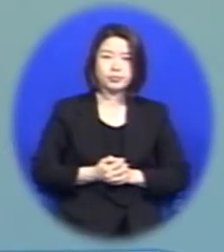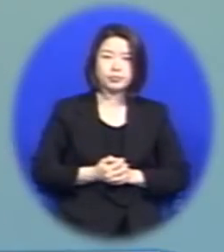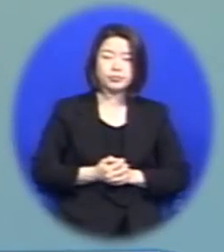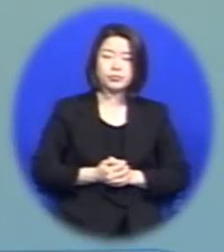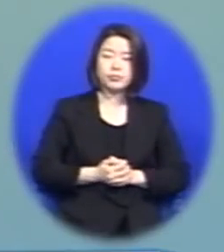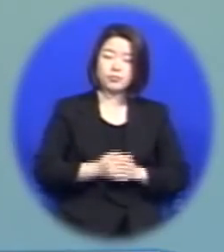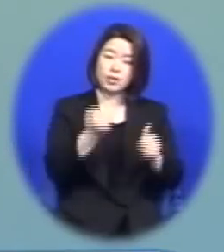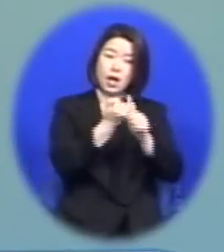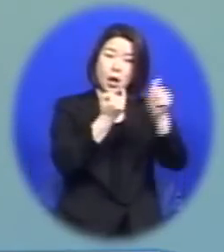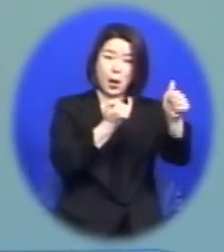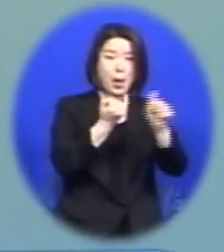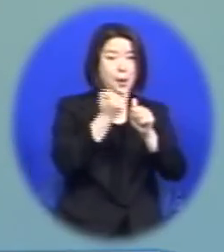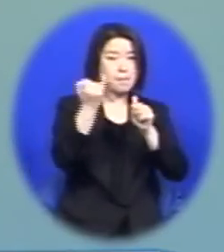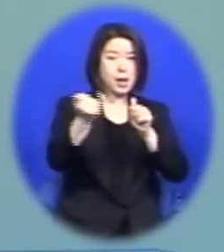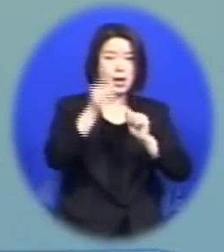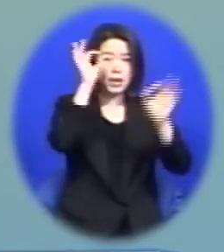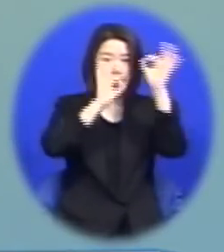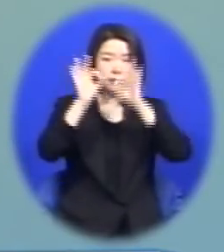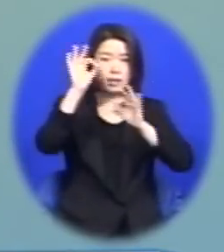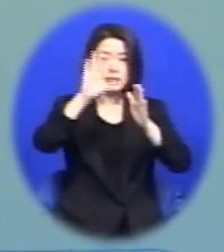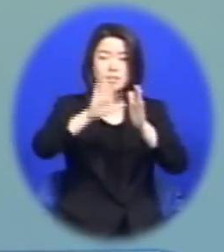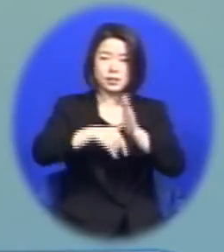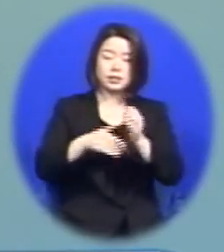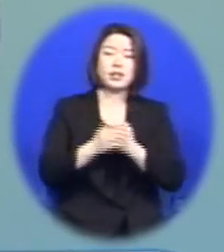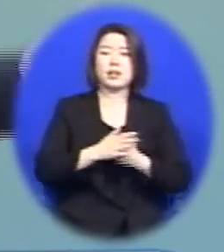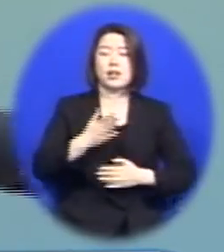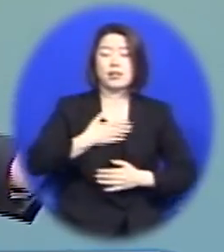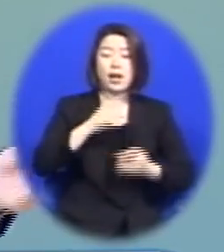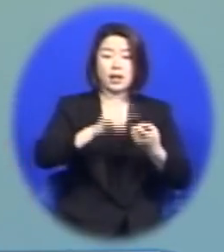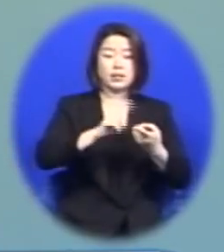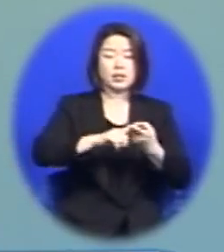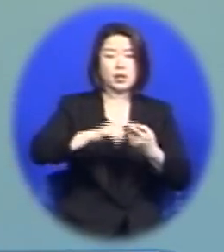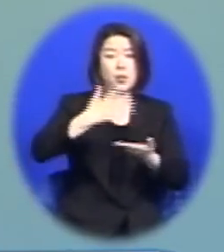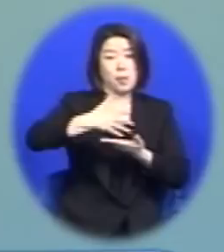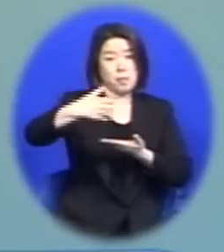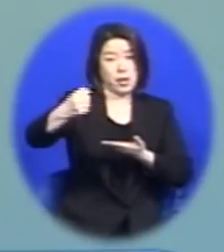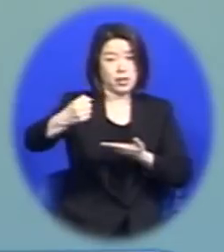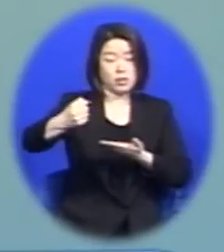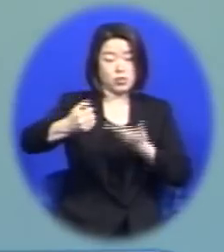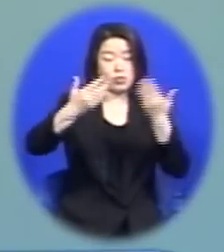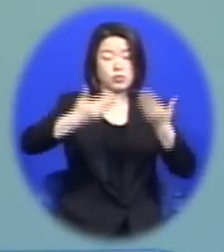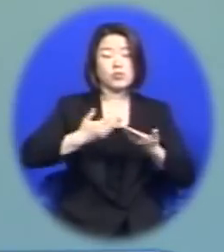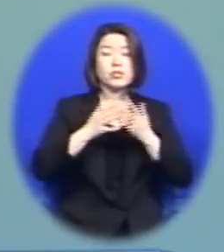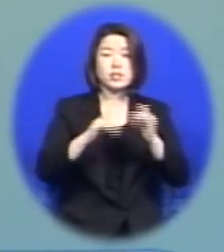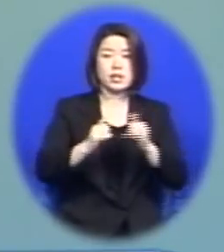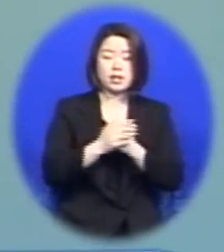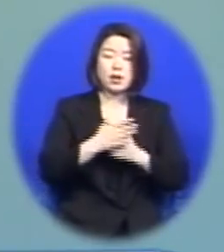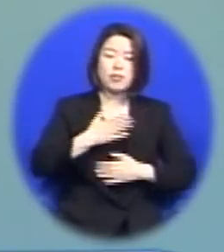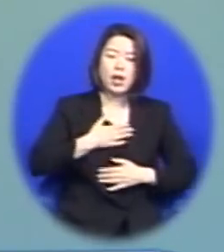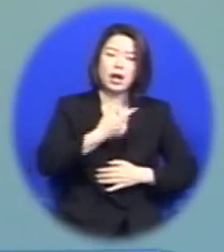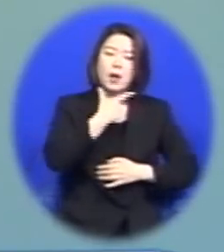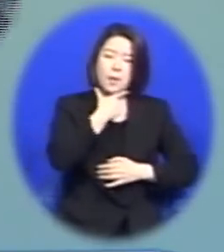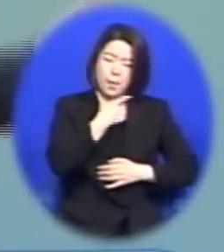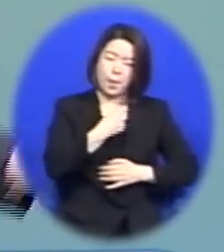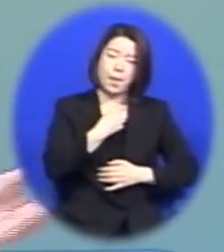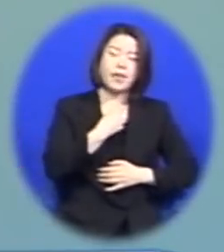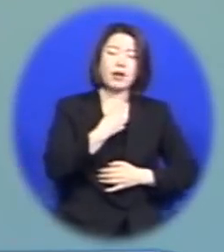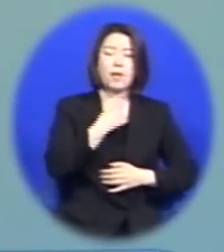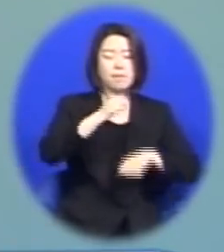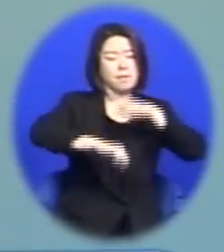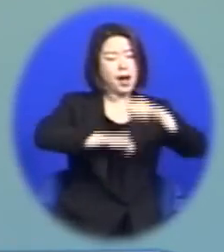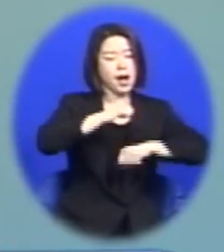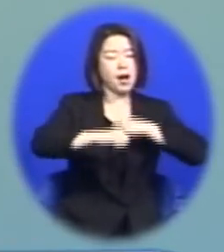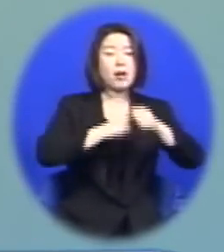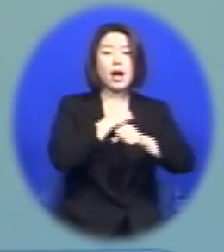배우자를 찾는데 나를 그대로 받아 주기만 하는 사람 내가 하고 싶은 것을 마음껏 하게